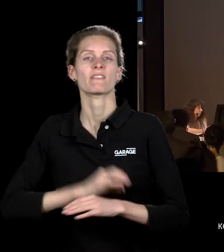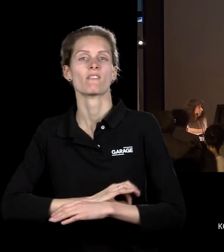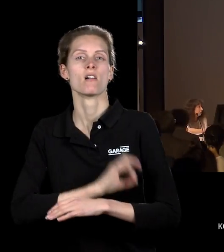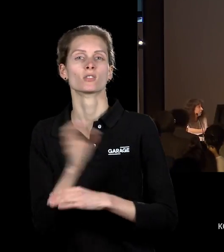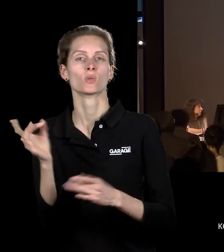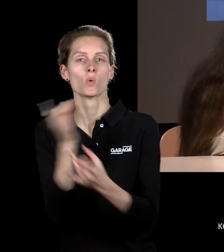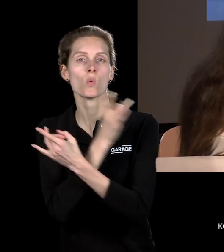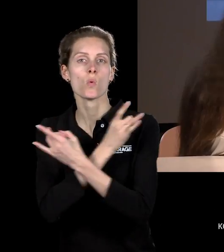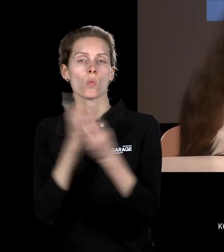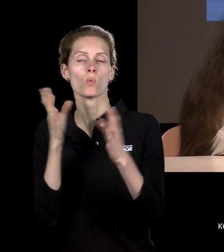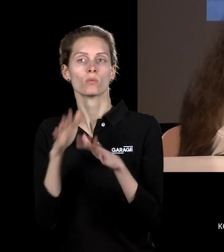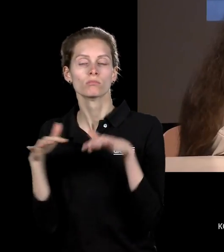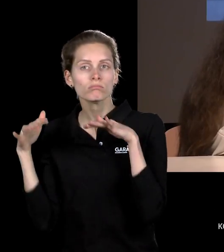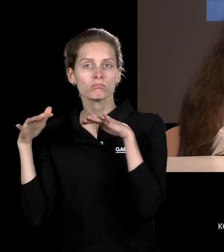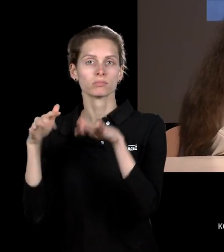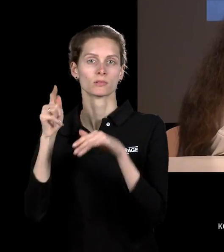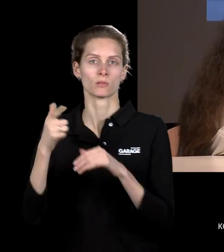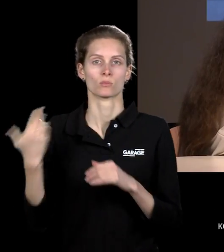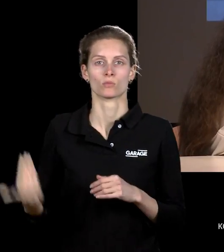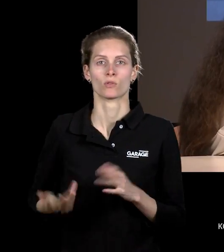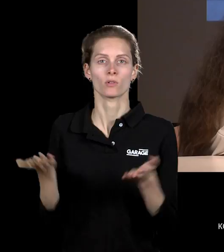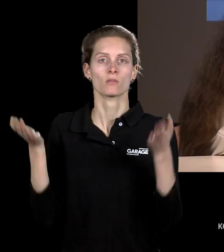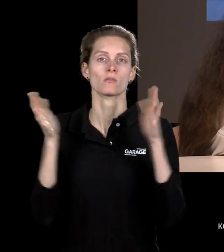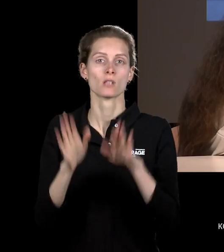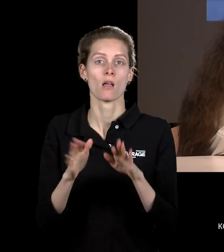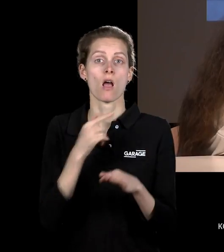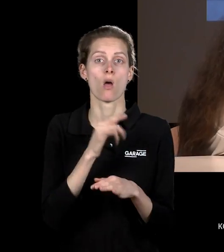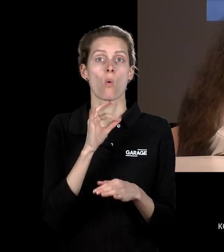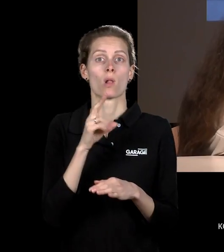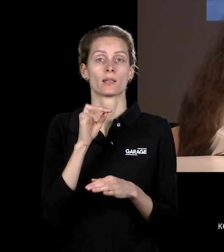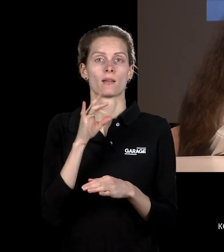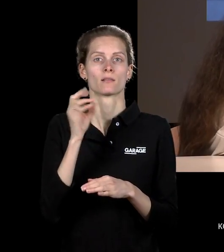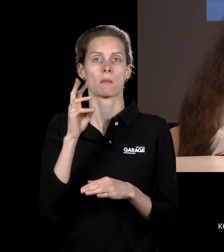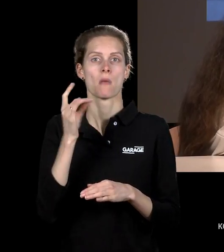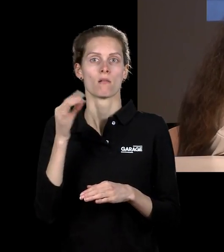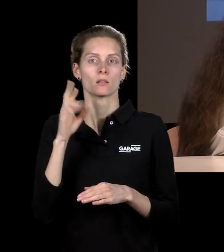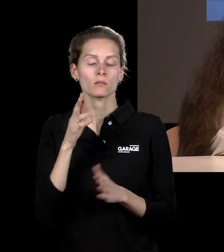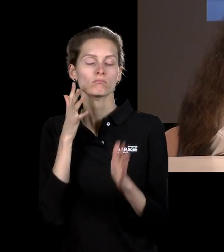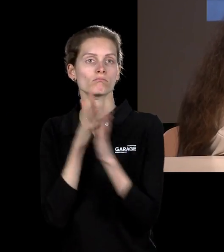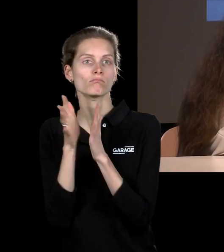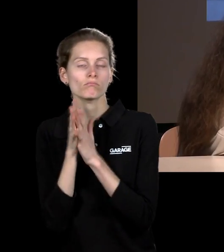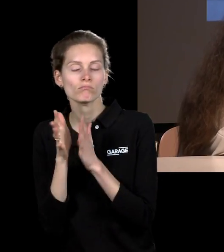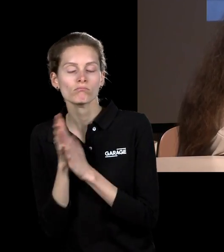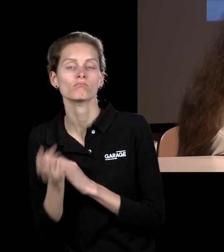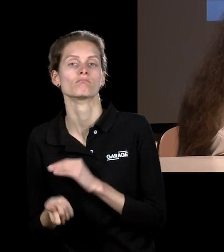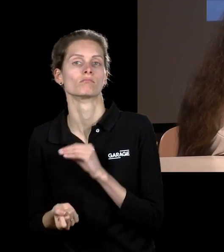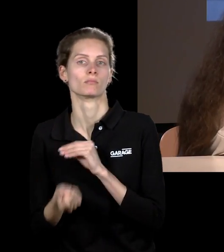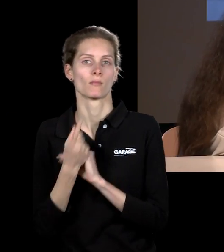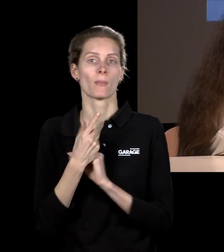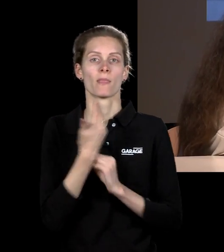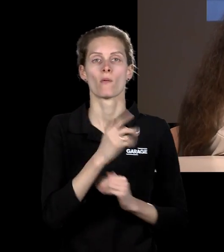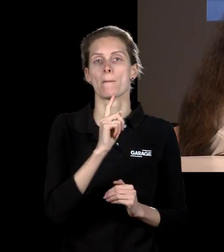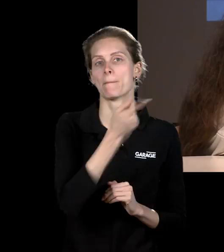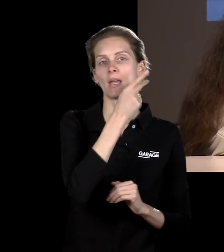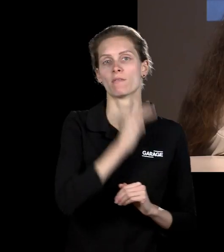неповторимый бэкграунд, который сделал Уолтера де Марию тем, чем он стал. Первая его работа как художника,